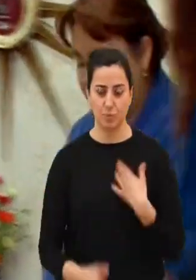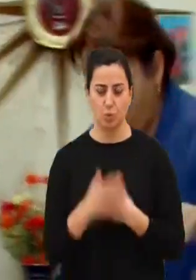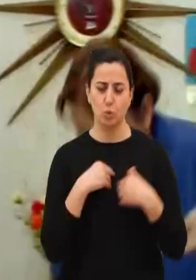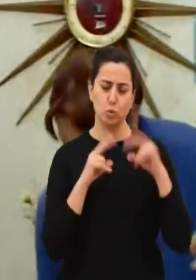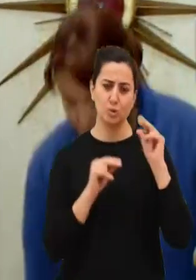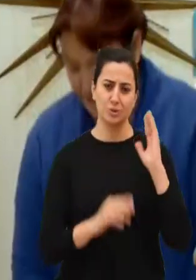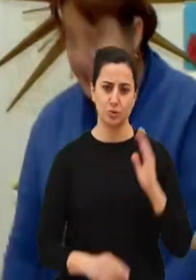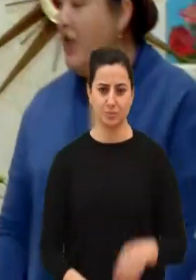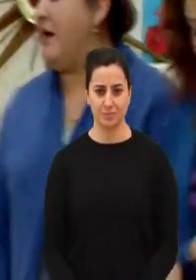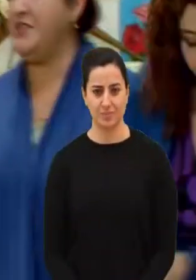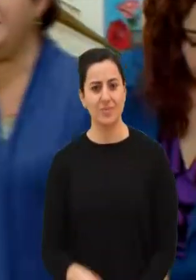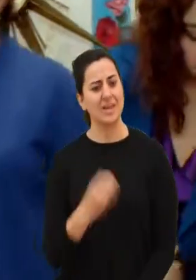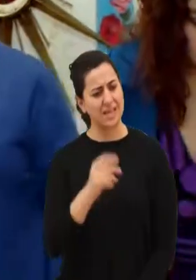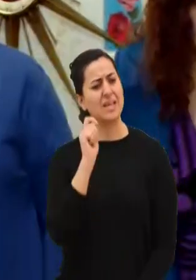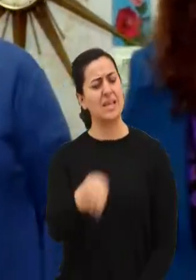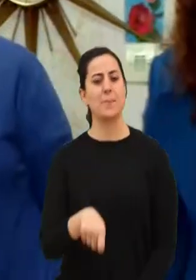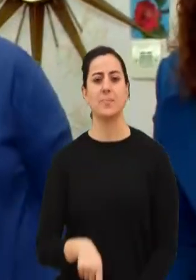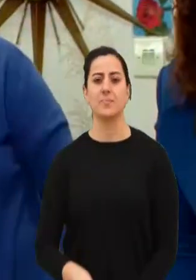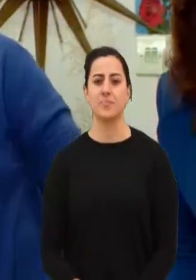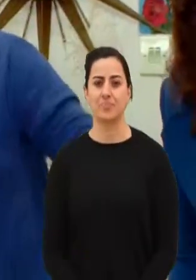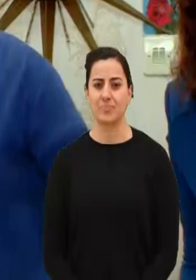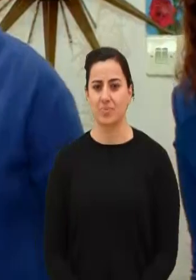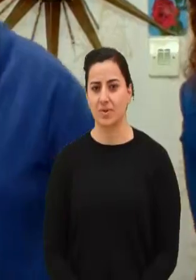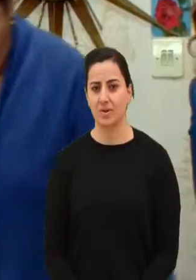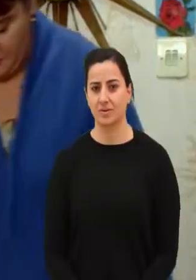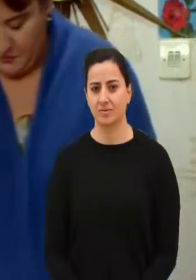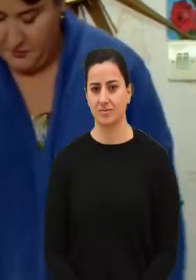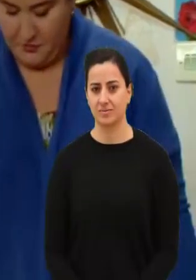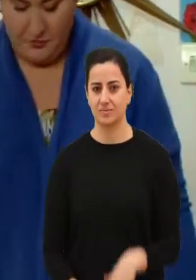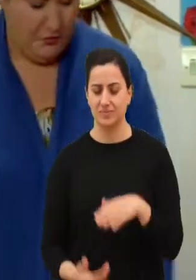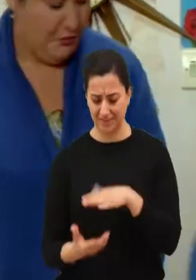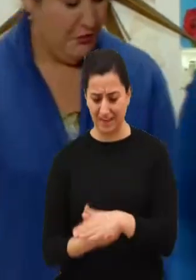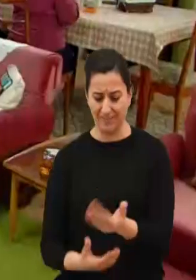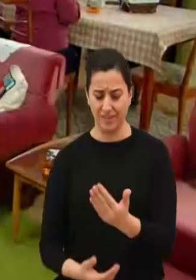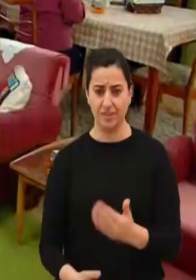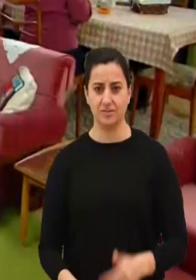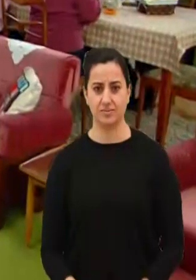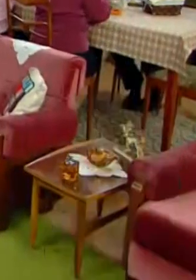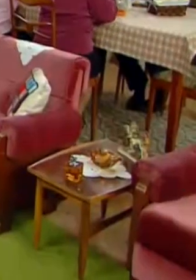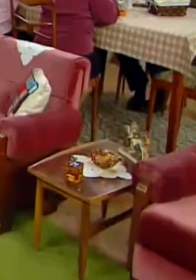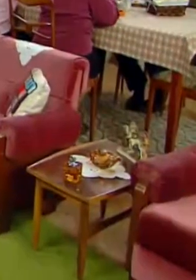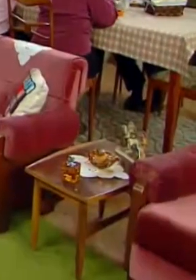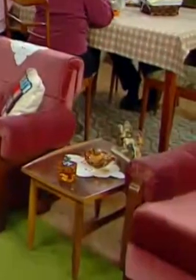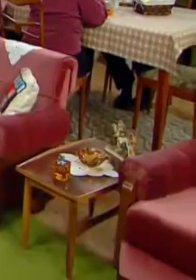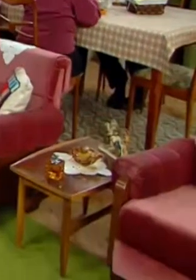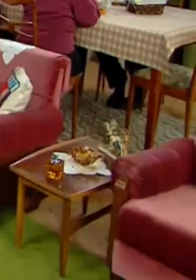biraz. İyi yaparsınız Fehmi Bey. Gel gel kızım oradan. Gel gel gel. Gel. Tamam.